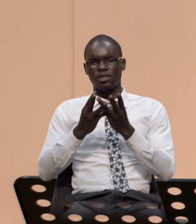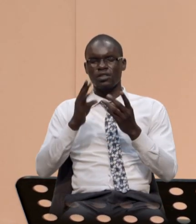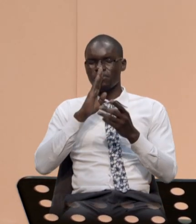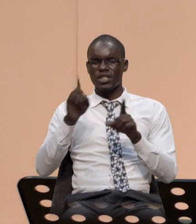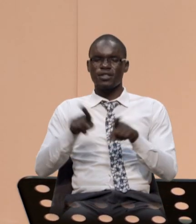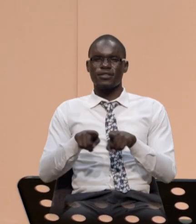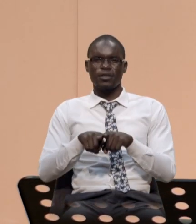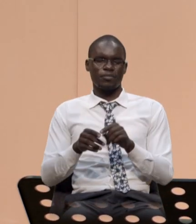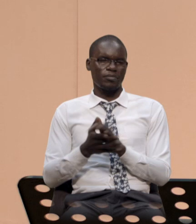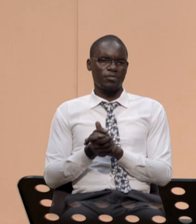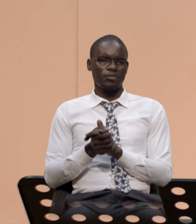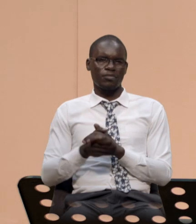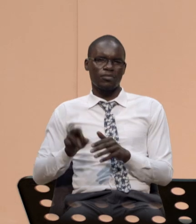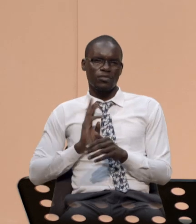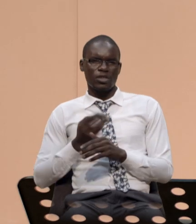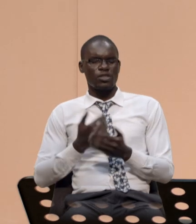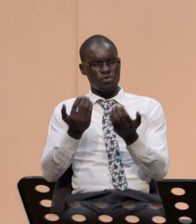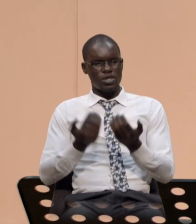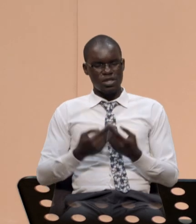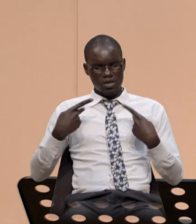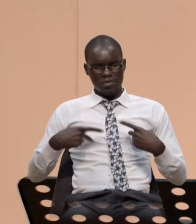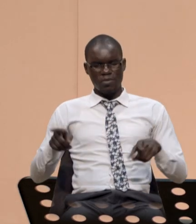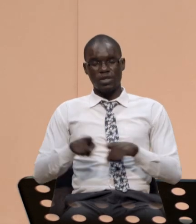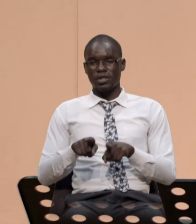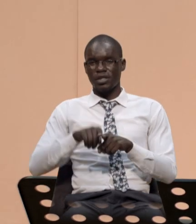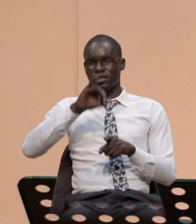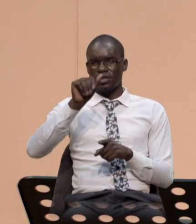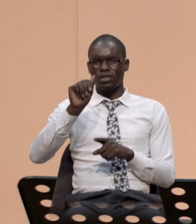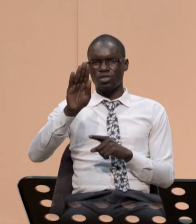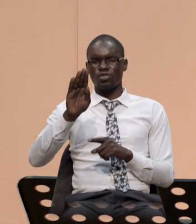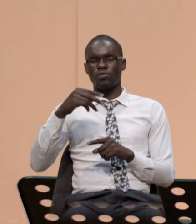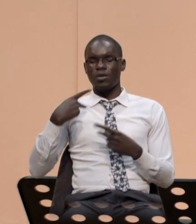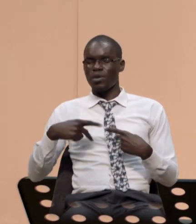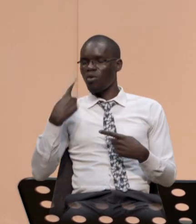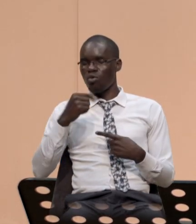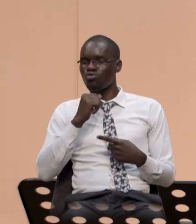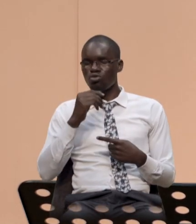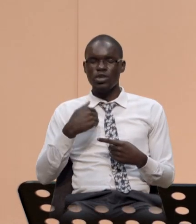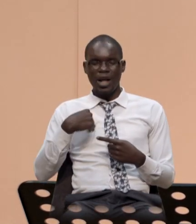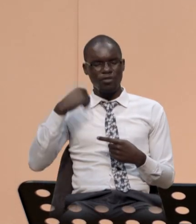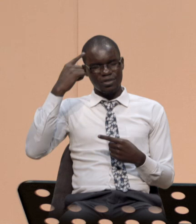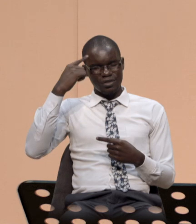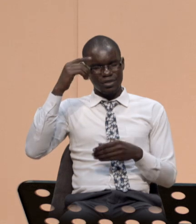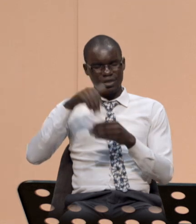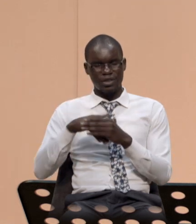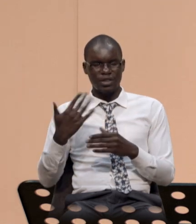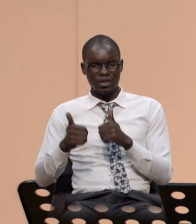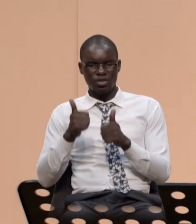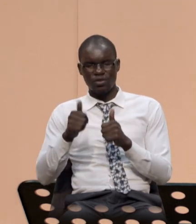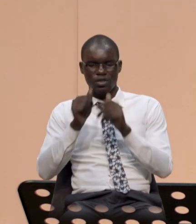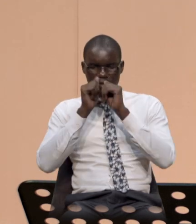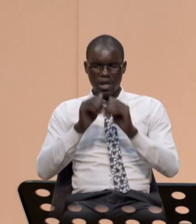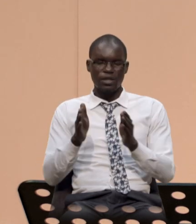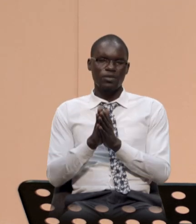siku zote. Tunahitaji watu kama Ayubu, watu ambao hawakuweka mawazo yao kwa vitu ambavyo wamebarikiwa